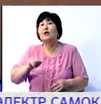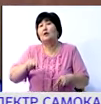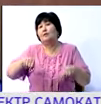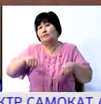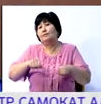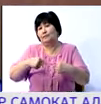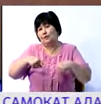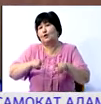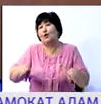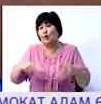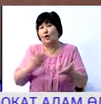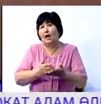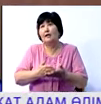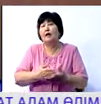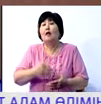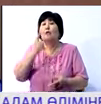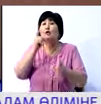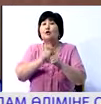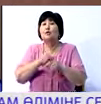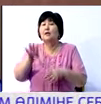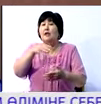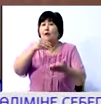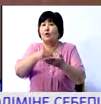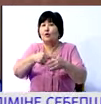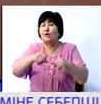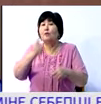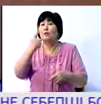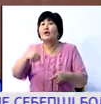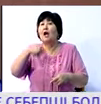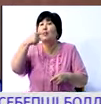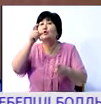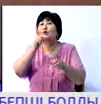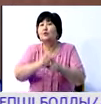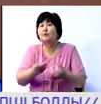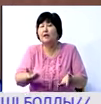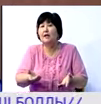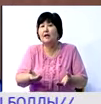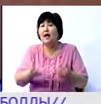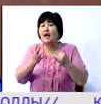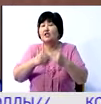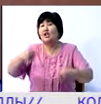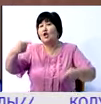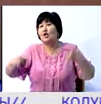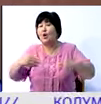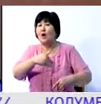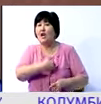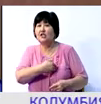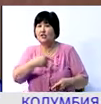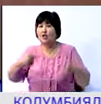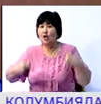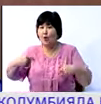Бір ауыз сөзбен жердің құнын шешкен, бір ауыз сөзбенен жаңа жер дауы, жесір дауын